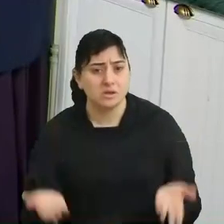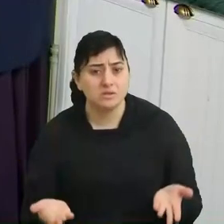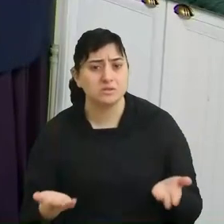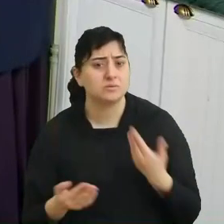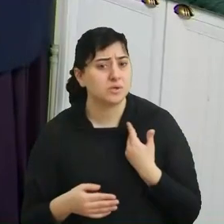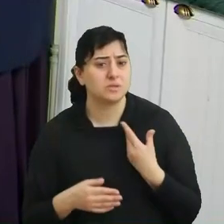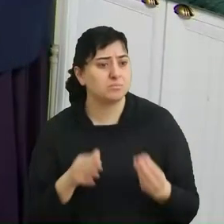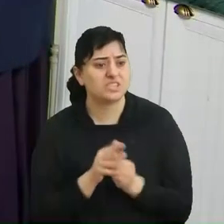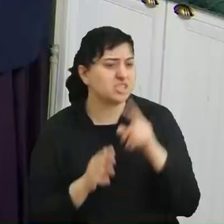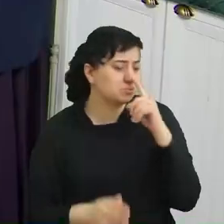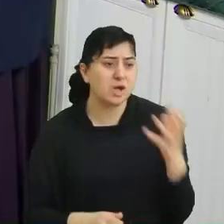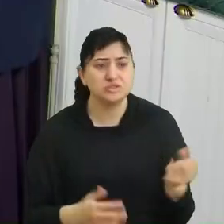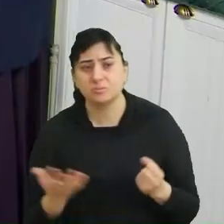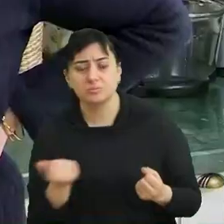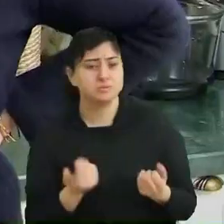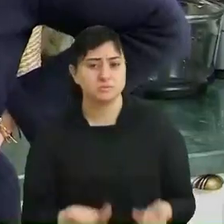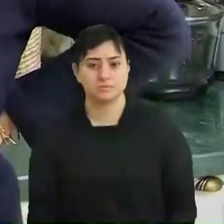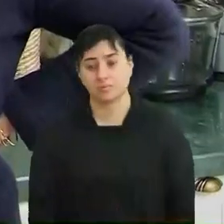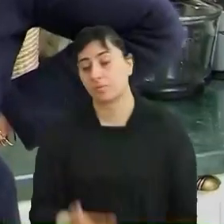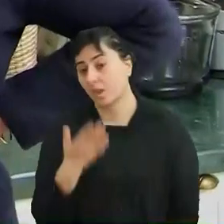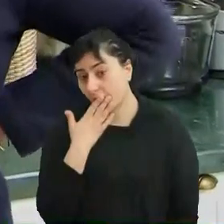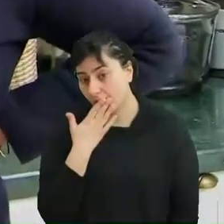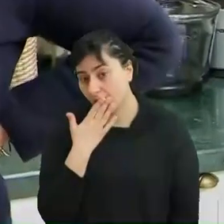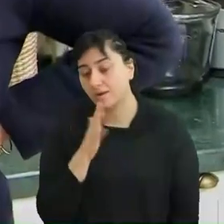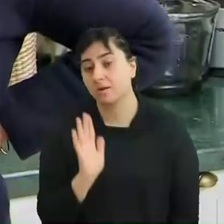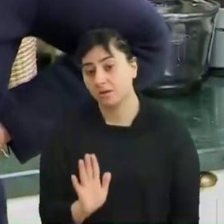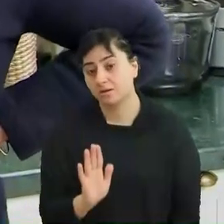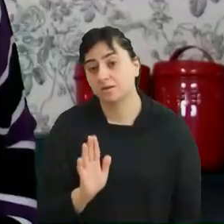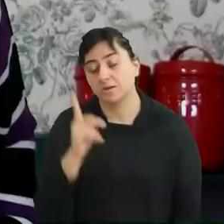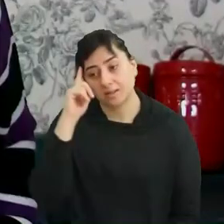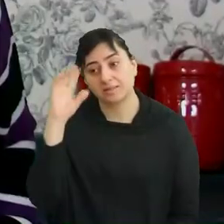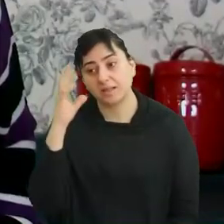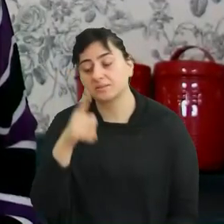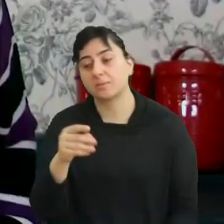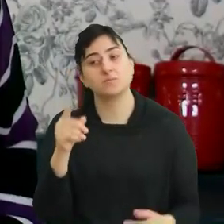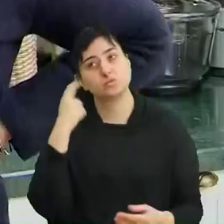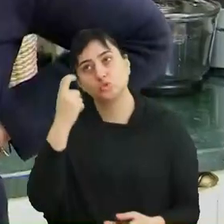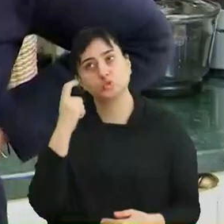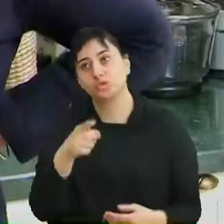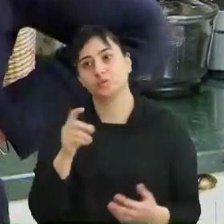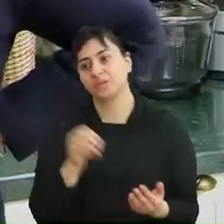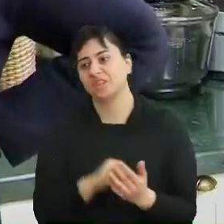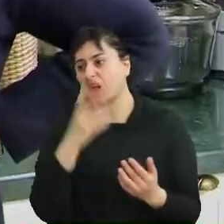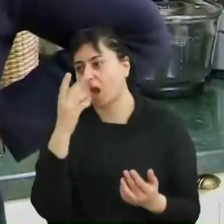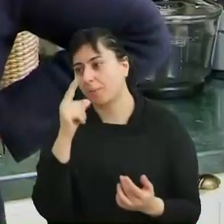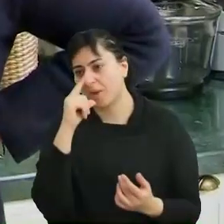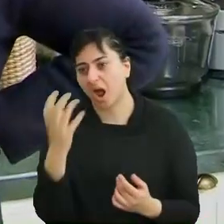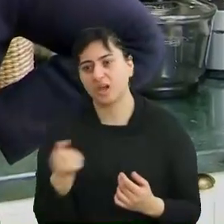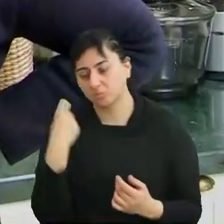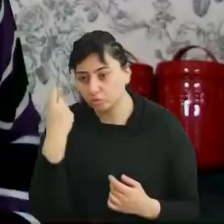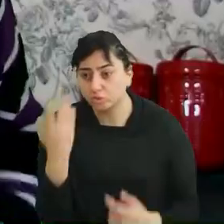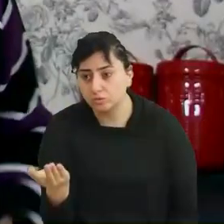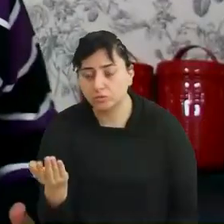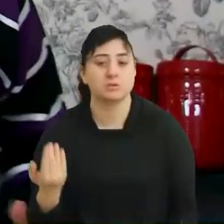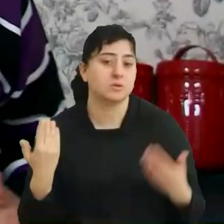İyisine. Ben başçı kimde kalacağım Meryem ya? Yani insanlar kafayı yediler, senin tek düşündüğün şey kimden bahşiş alacağım, he